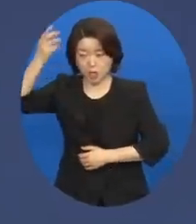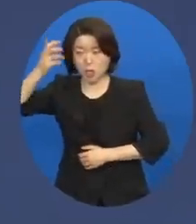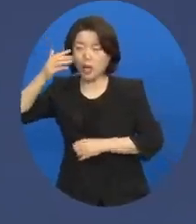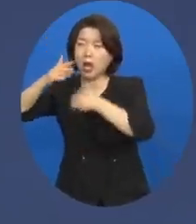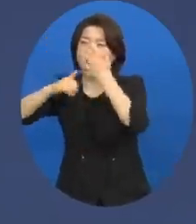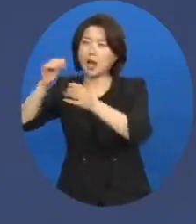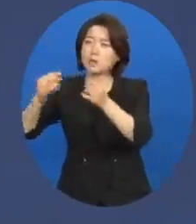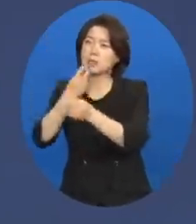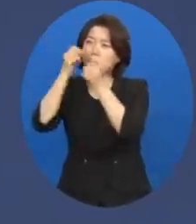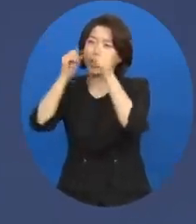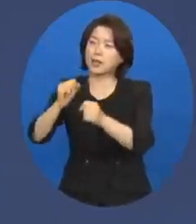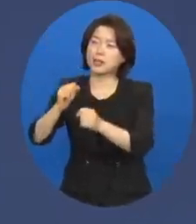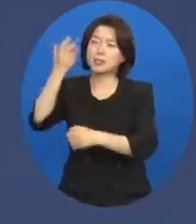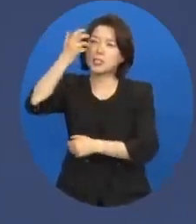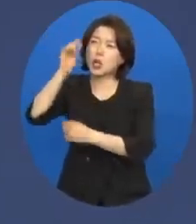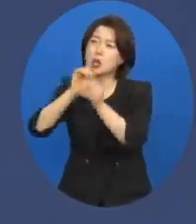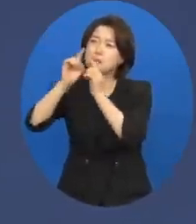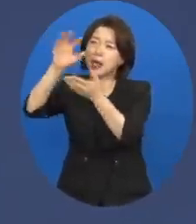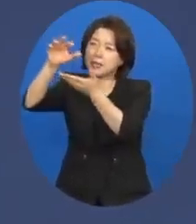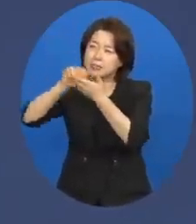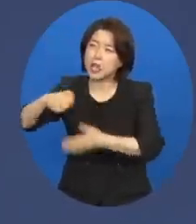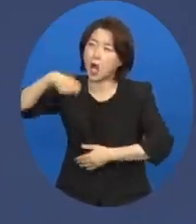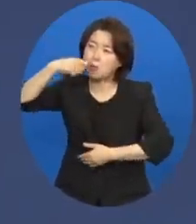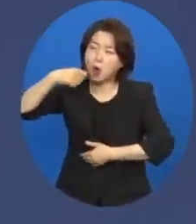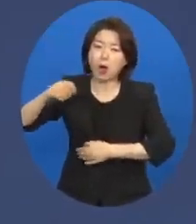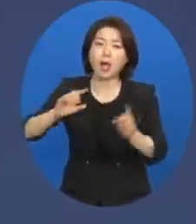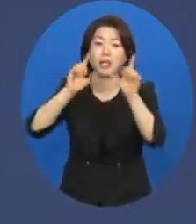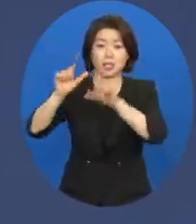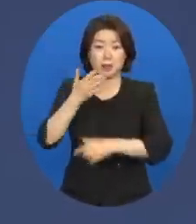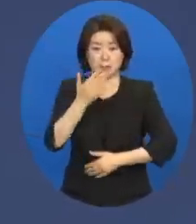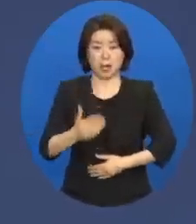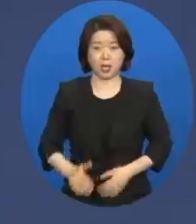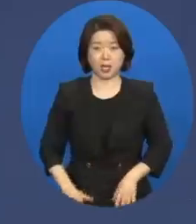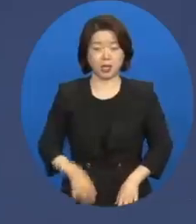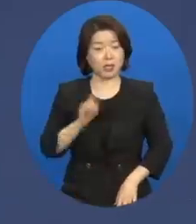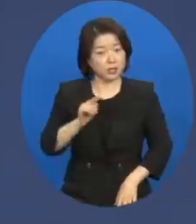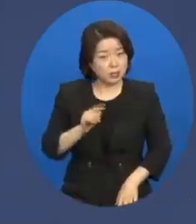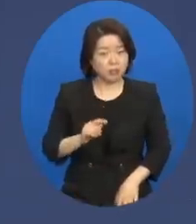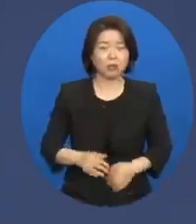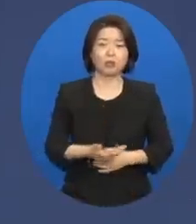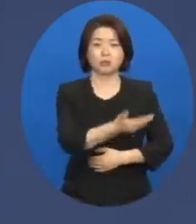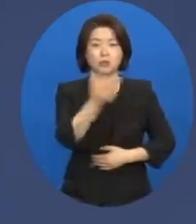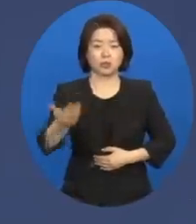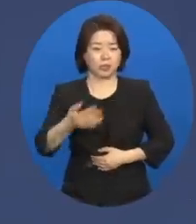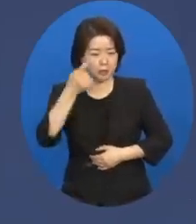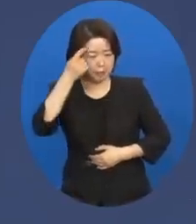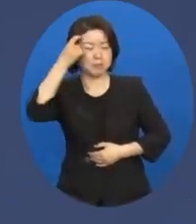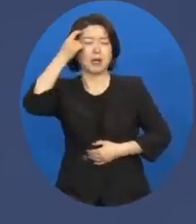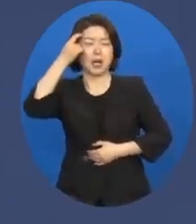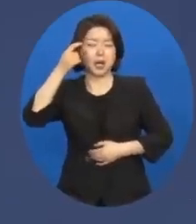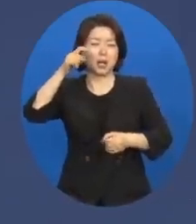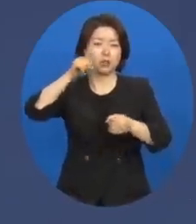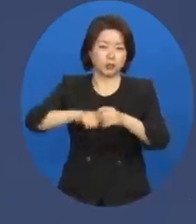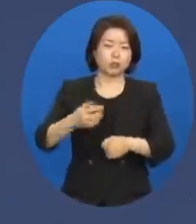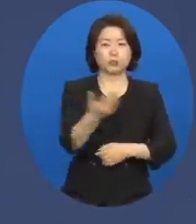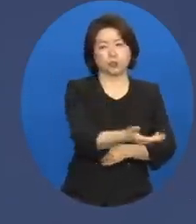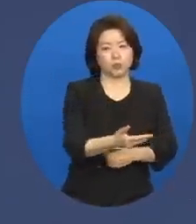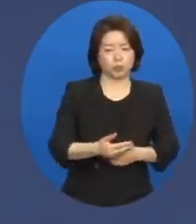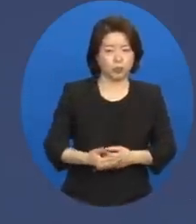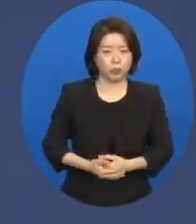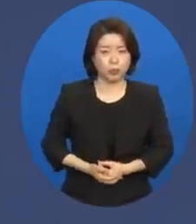하나님의 살아계신 영의 말씀을 먹고야 산다라고 하는 말씀, 이걸 너희에게 깨닫게 하려 함이라.